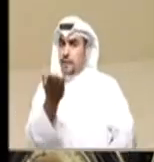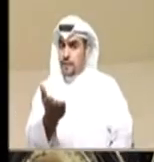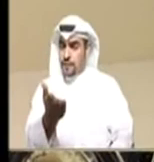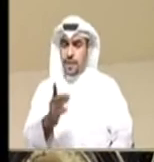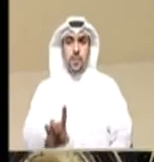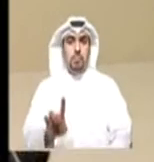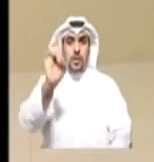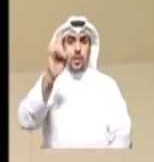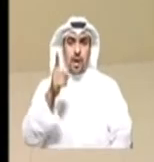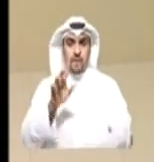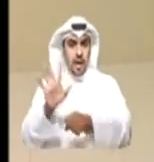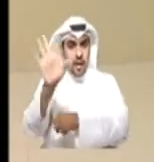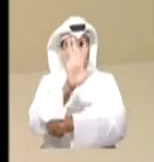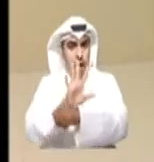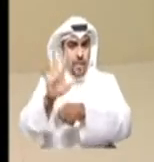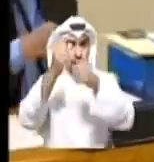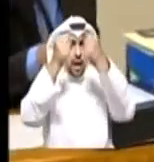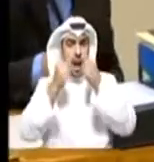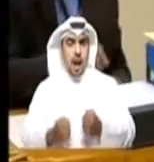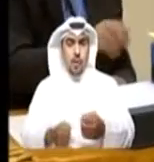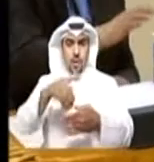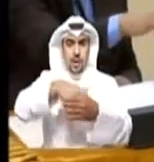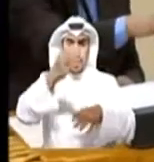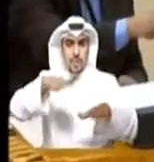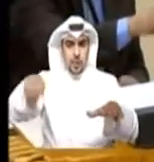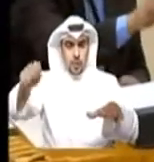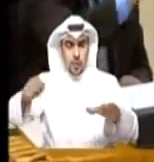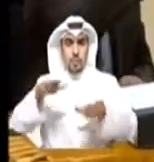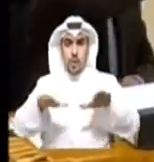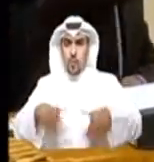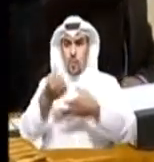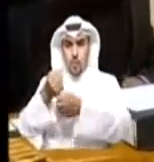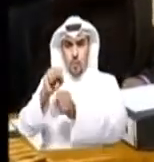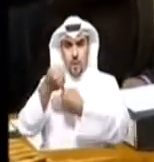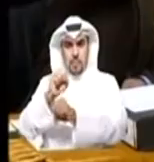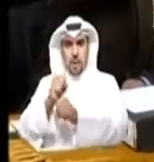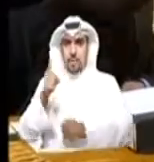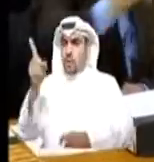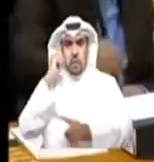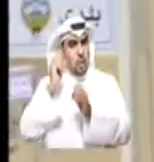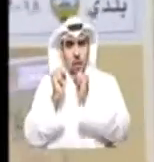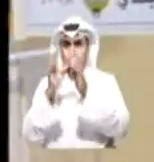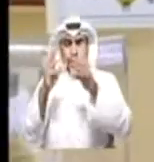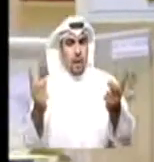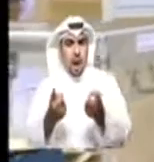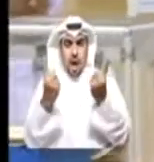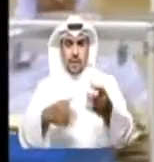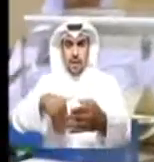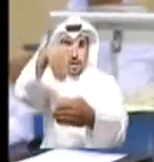البرلمانية والبلدية، فالمرأة لها الحق في التعبير عن رأيها وإيصال صوتها، وقد